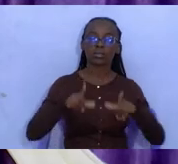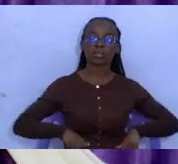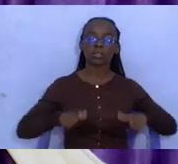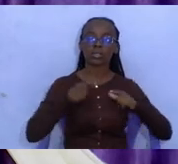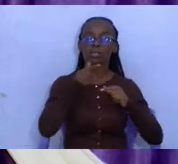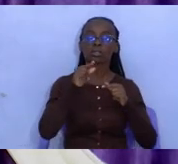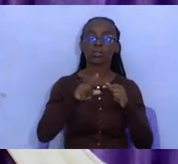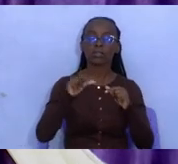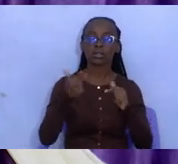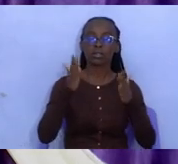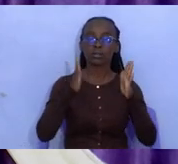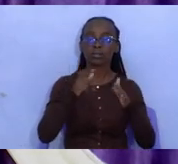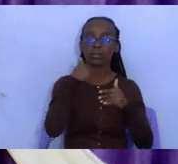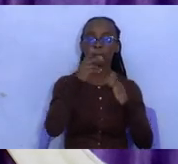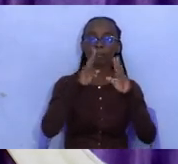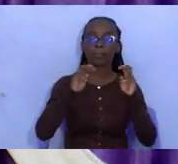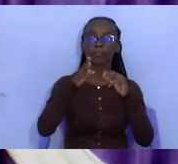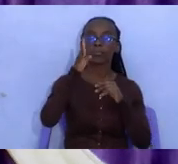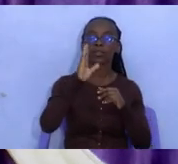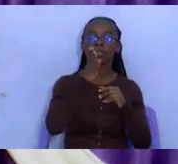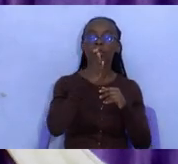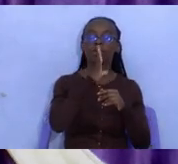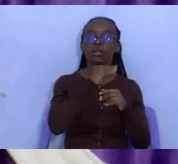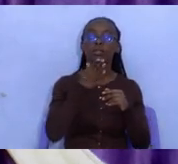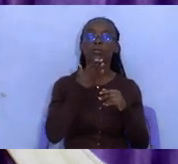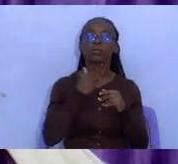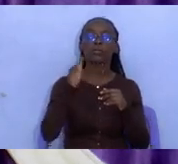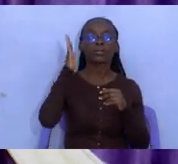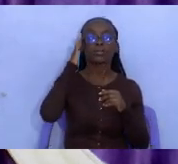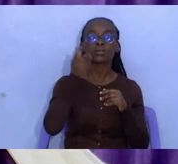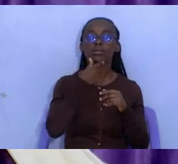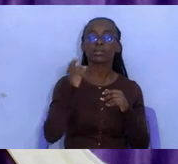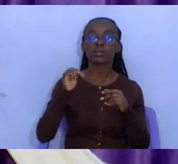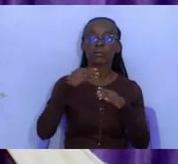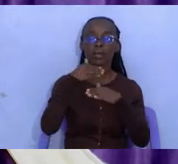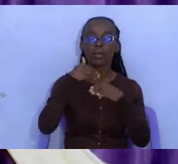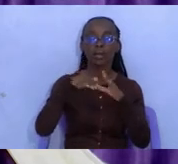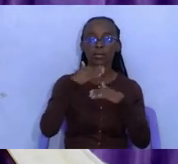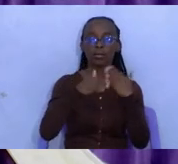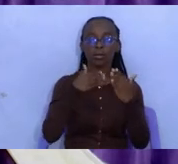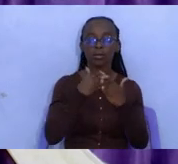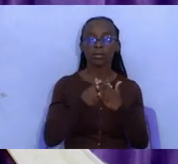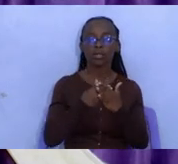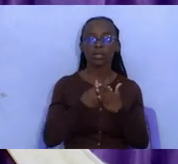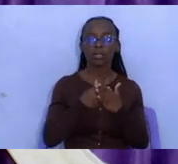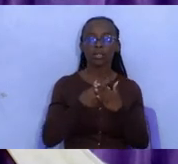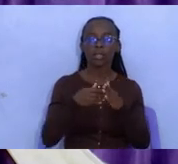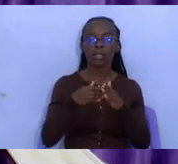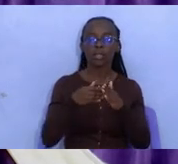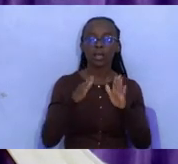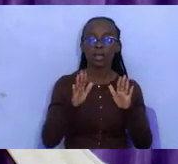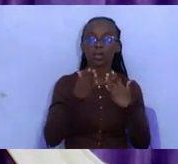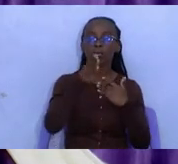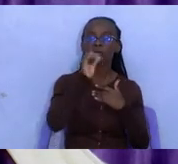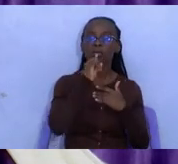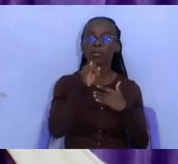Yeyote aliye na haja ya kumtafuta Mungu na kutaka kumjua eneo lolote kulingana vile Mungu alivyo, Mungu